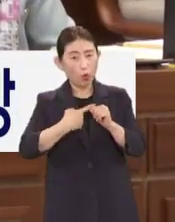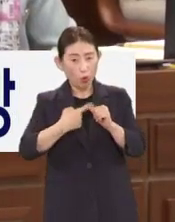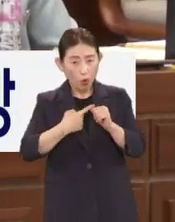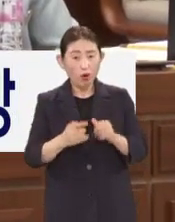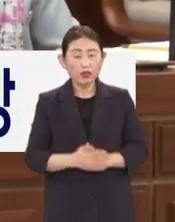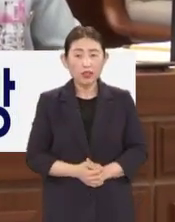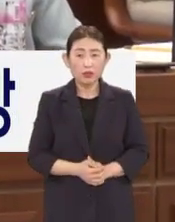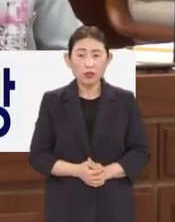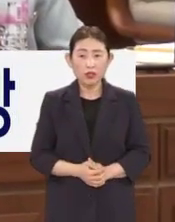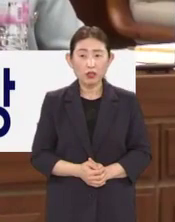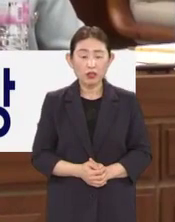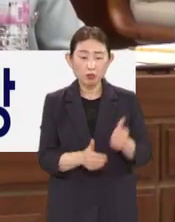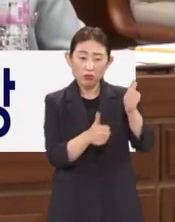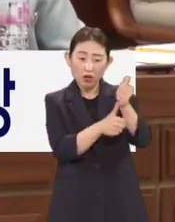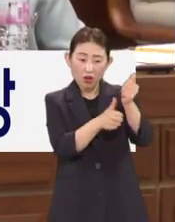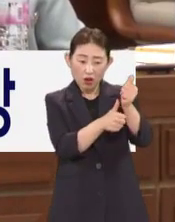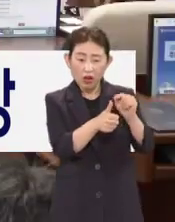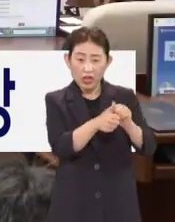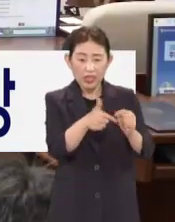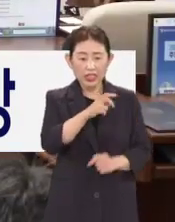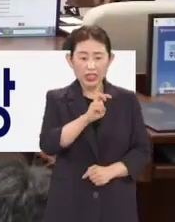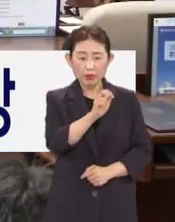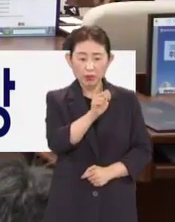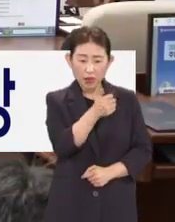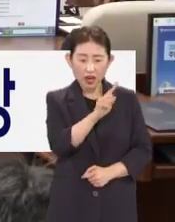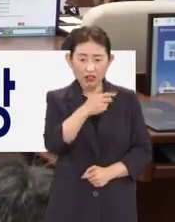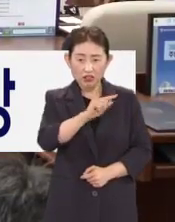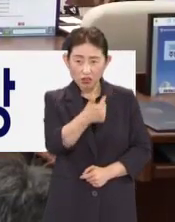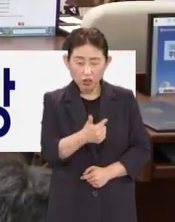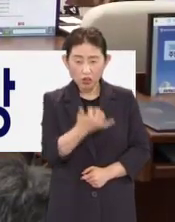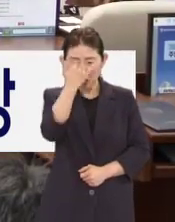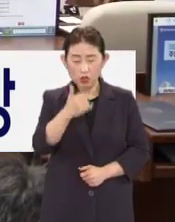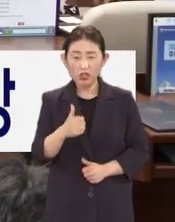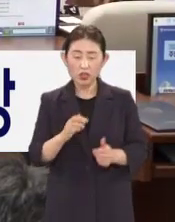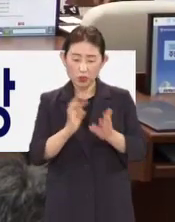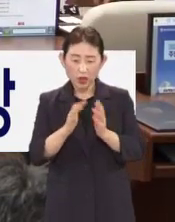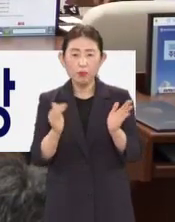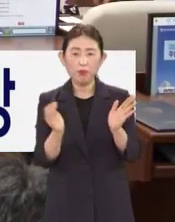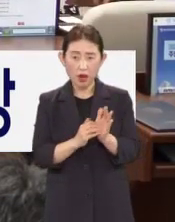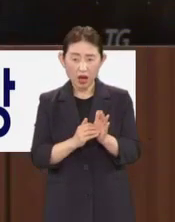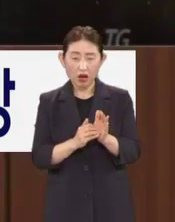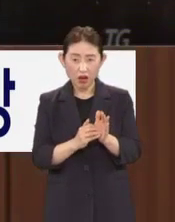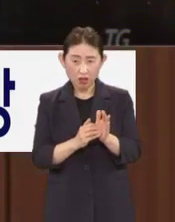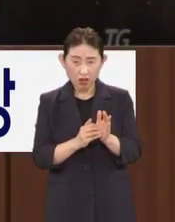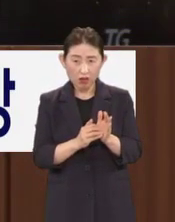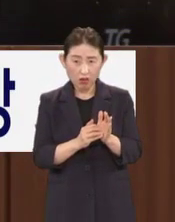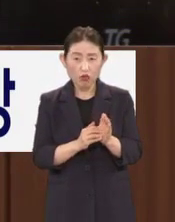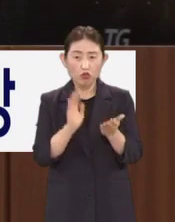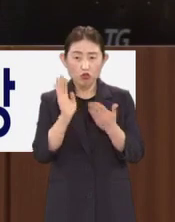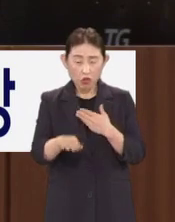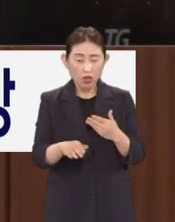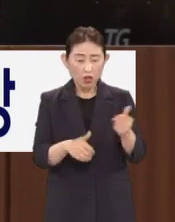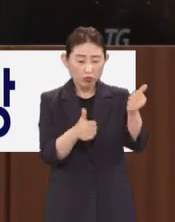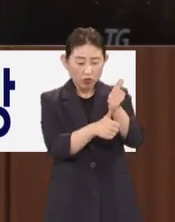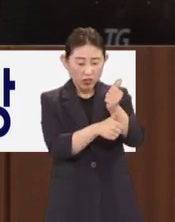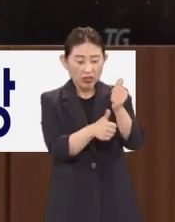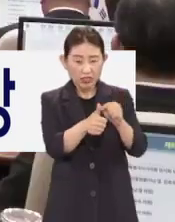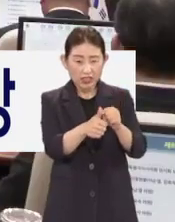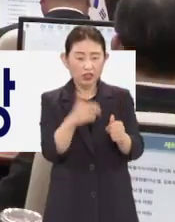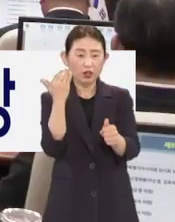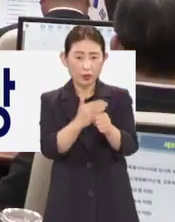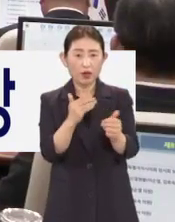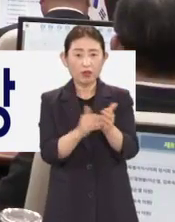이유로 제2부위쟁인 국민의원을 윤리위원회 회부에 불신임만을 통과시키고 부의장직에서